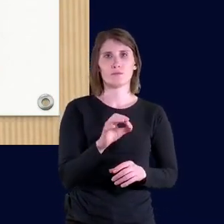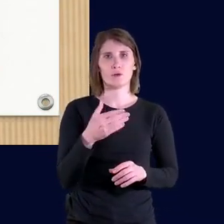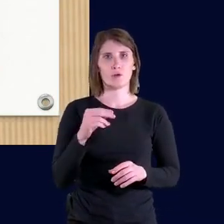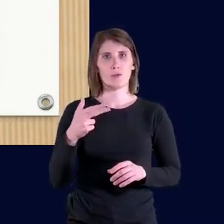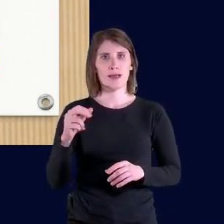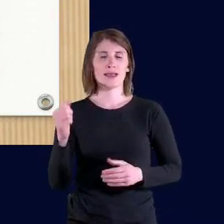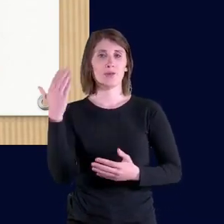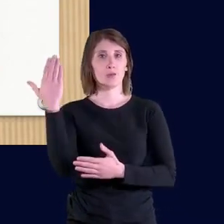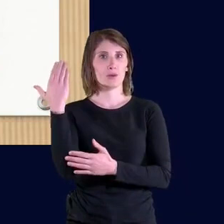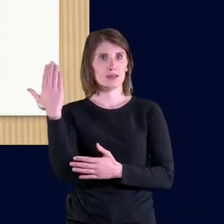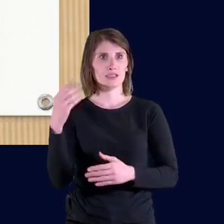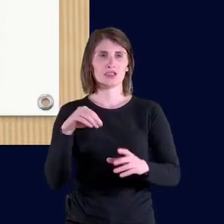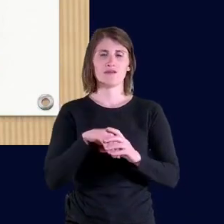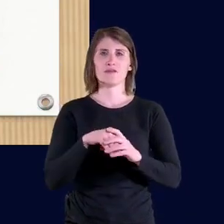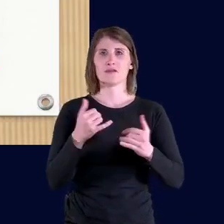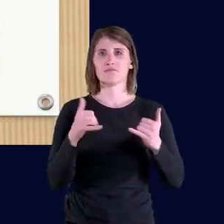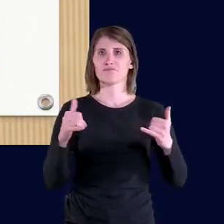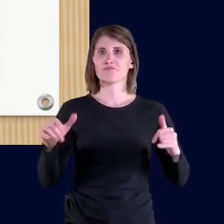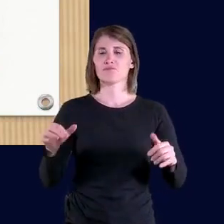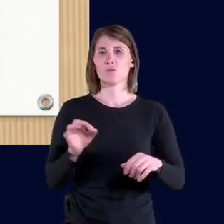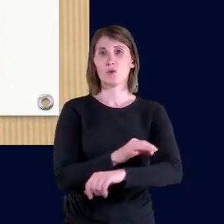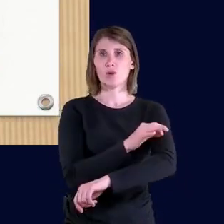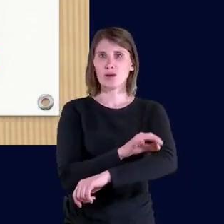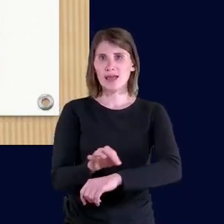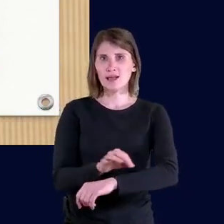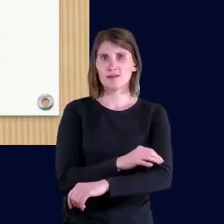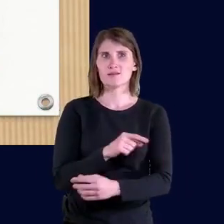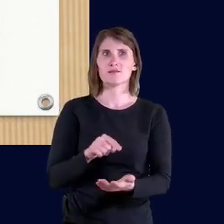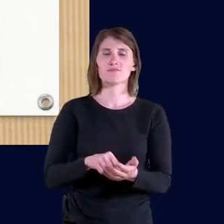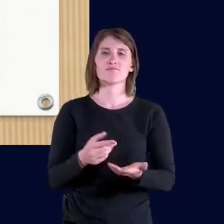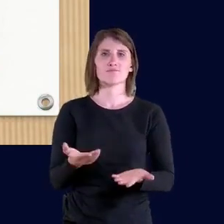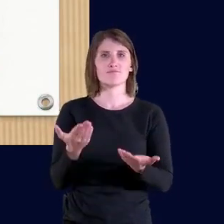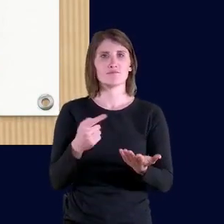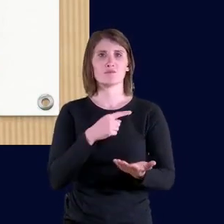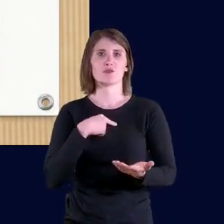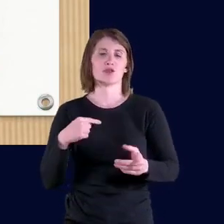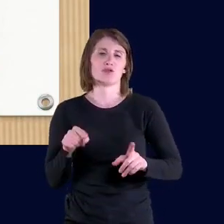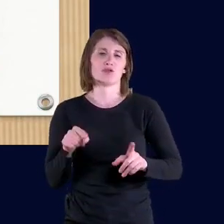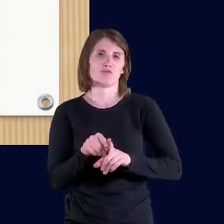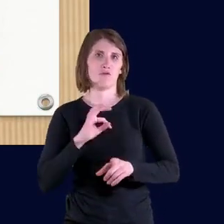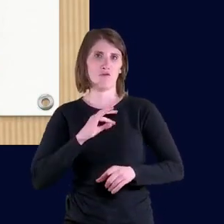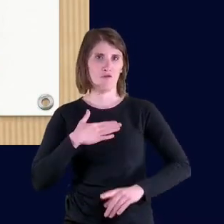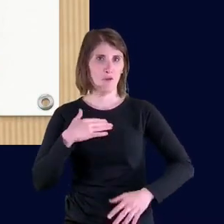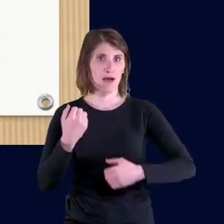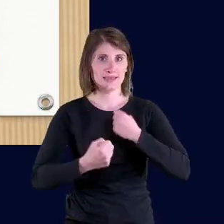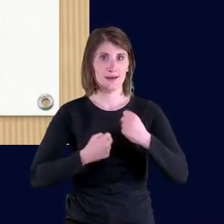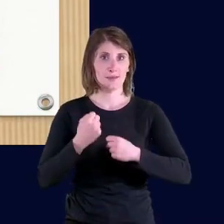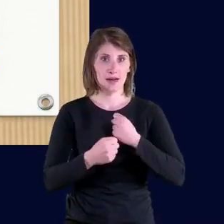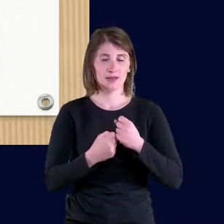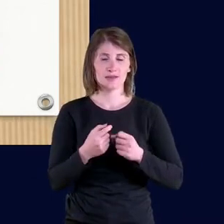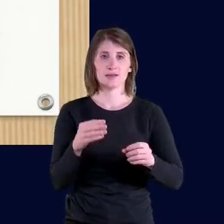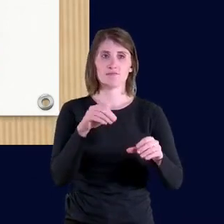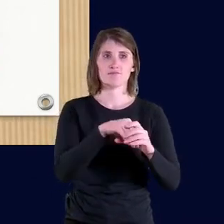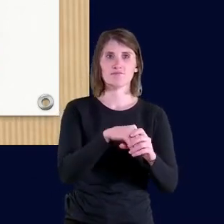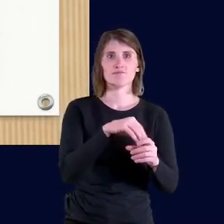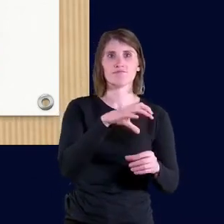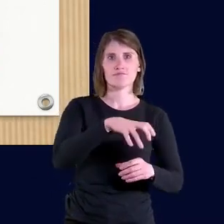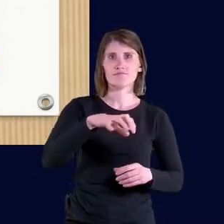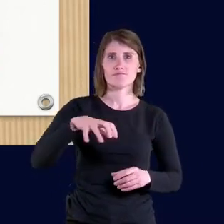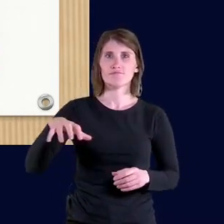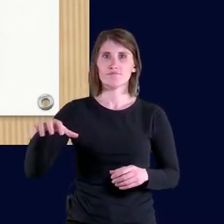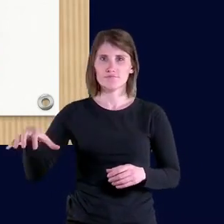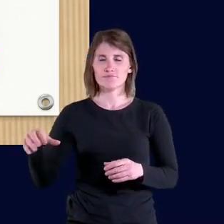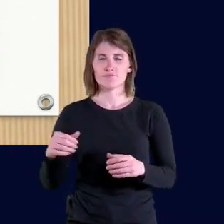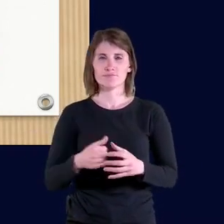względu na realizowane różnego rodzaju projekty czy też inicjatywy czy też naszą pracę własną również zbieram mamy zbiorę mamy